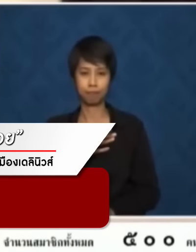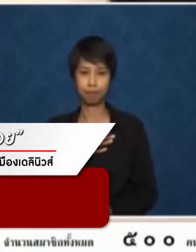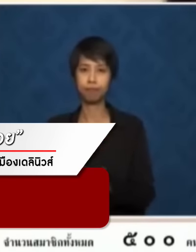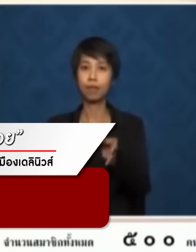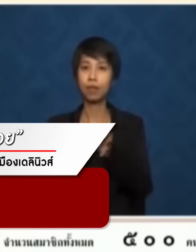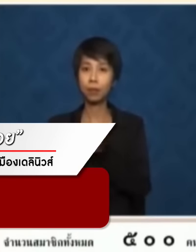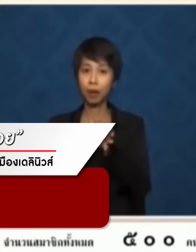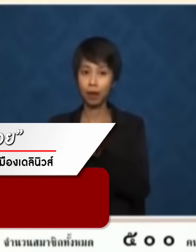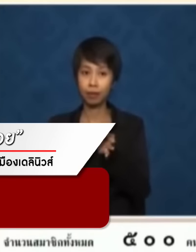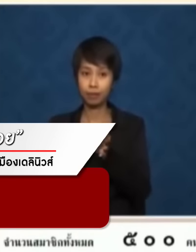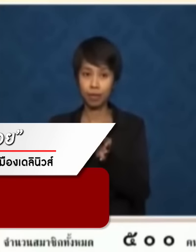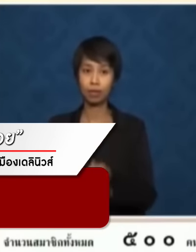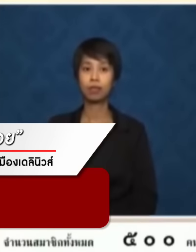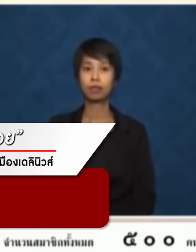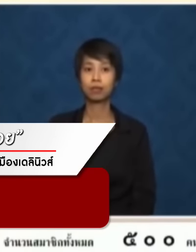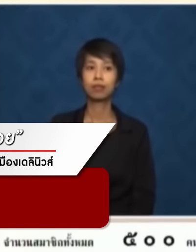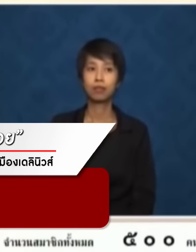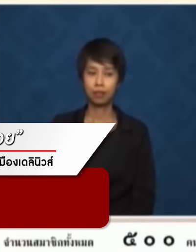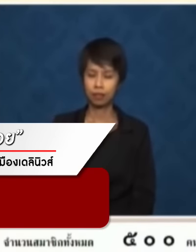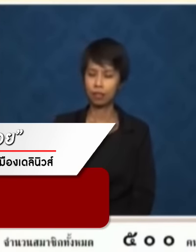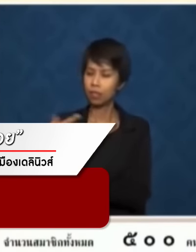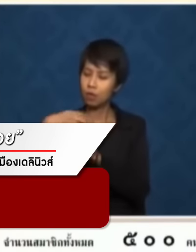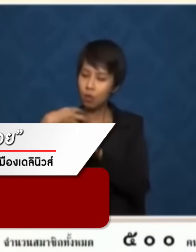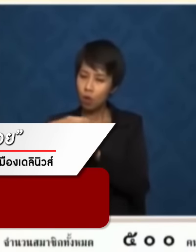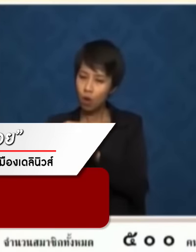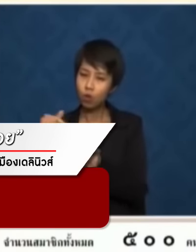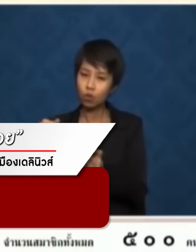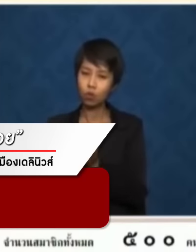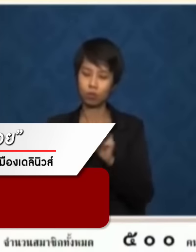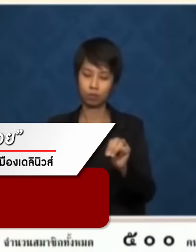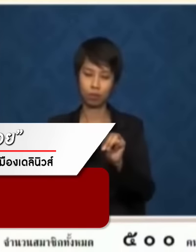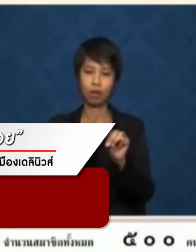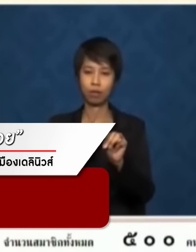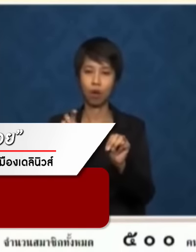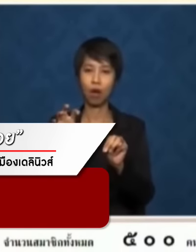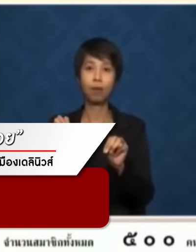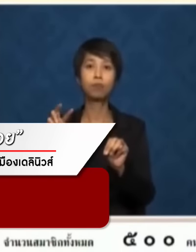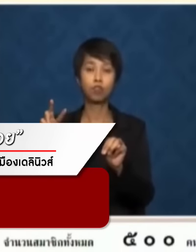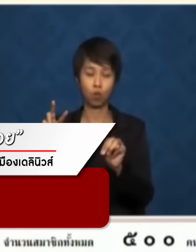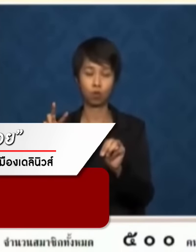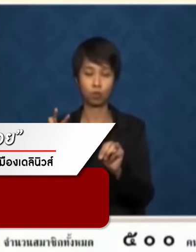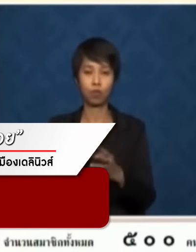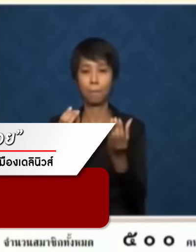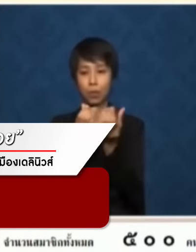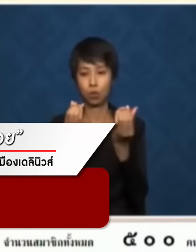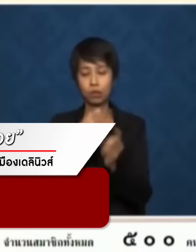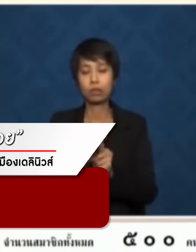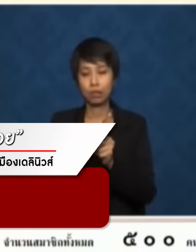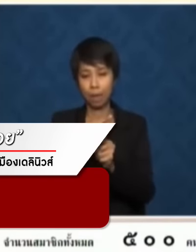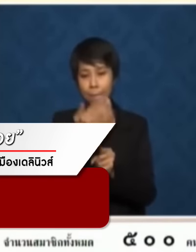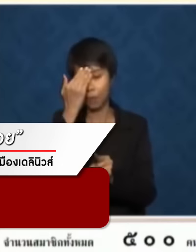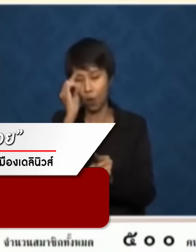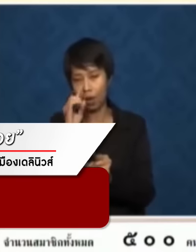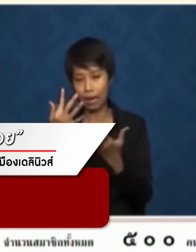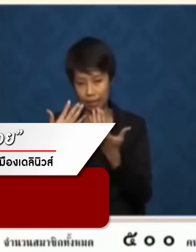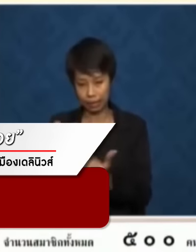เดือนนะครับกันยาสิงหากันยาเนี่ยอาจจะให้เสร็จก่อนกันยาก็ได้อย่างที่ผมบอกเนี่ยอา